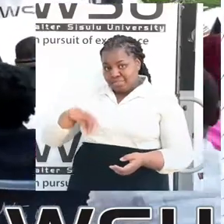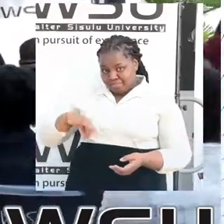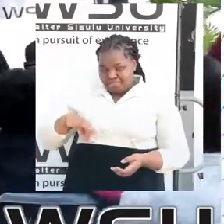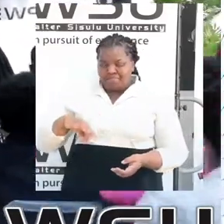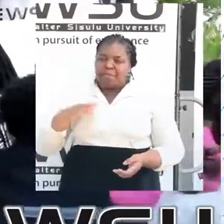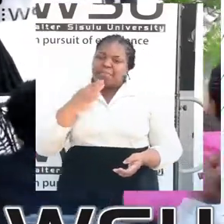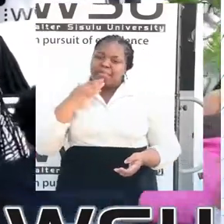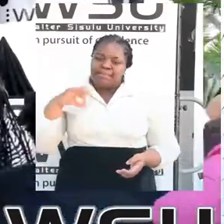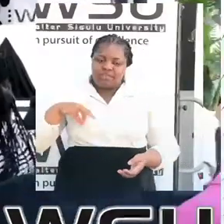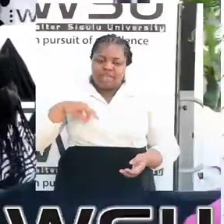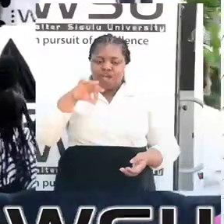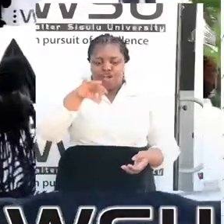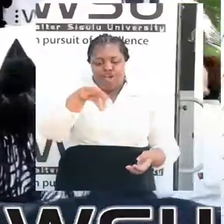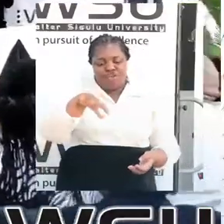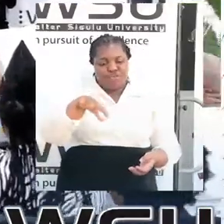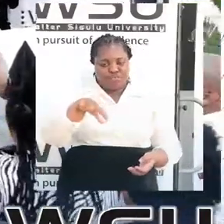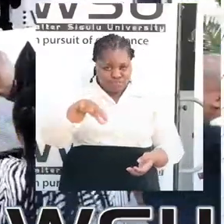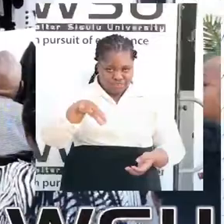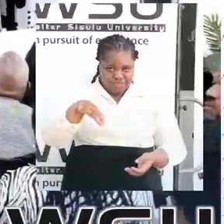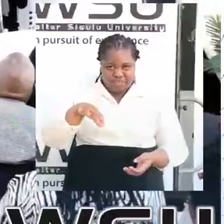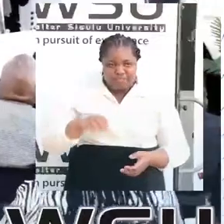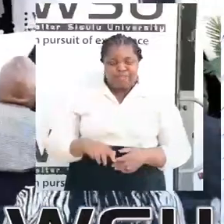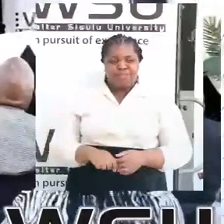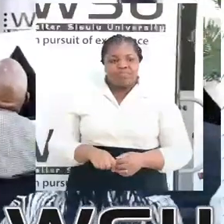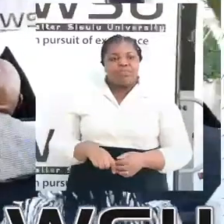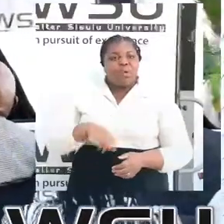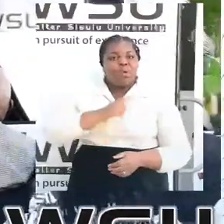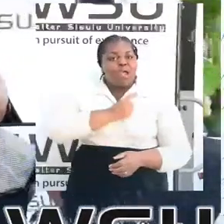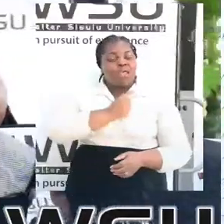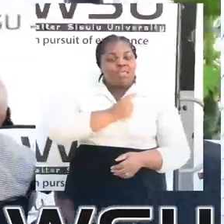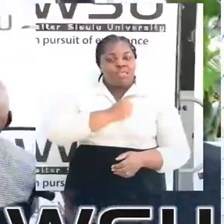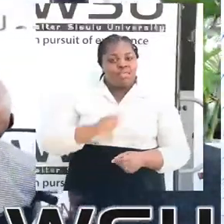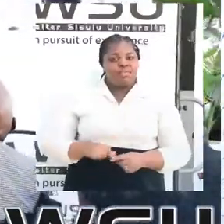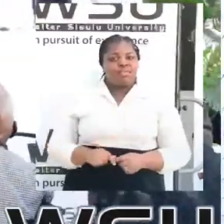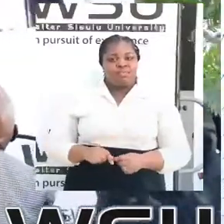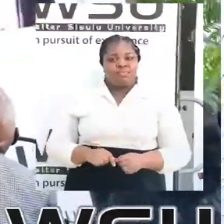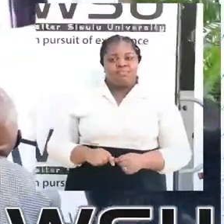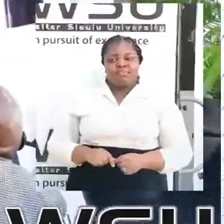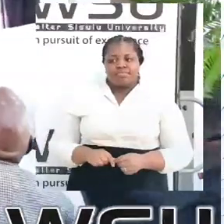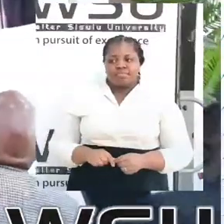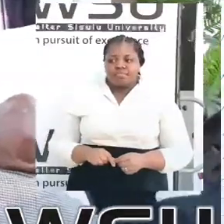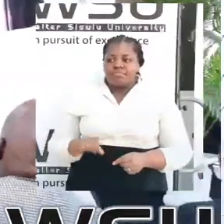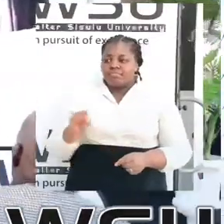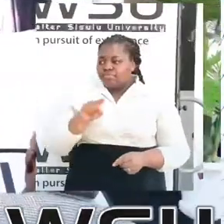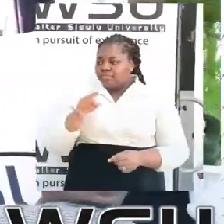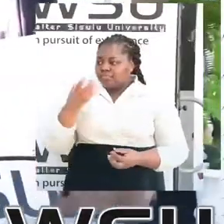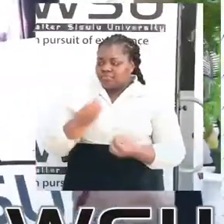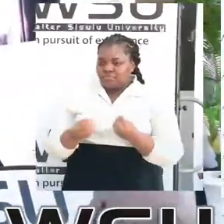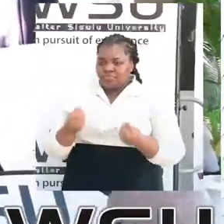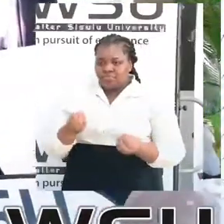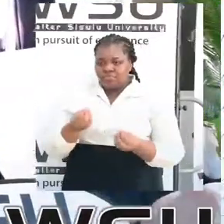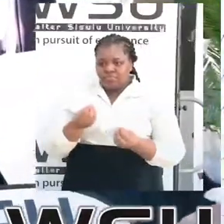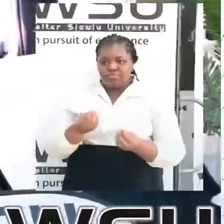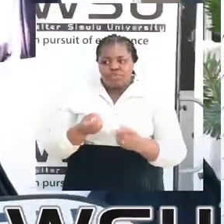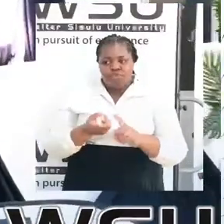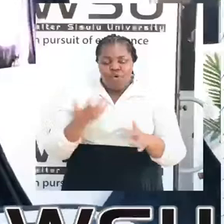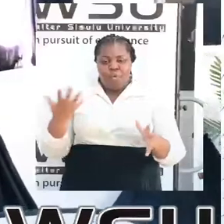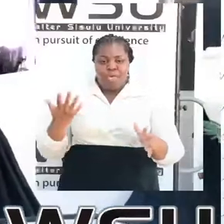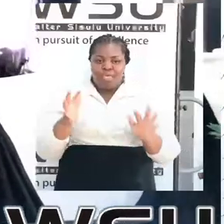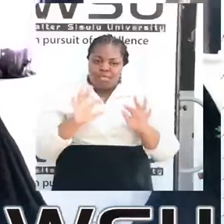aze aphose engxoweni kuba umntana ukhuliswa